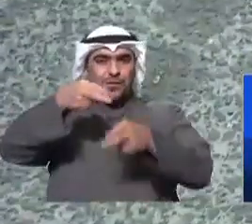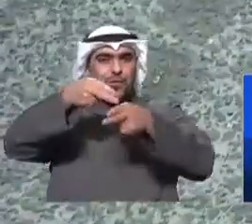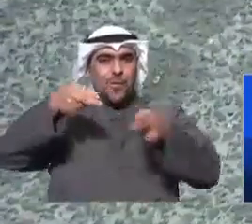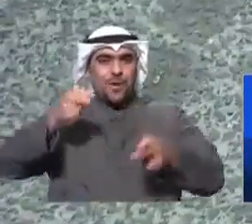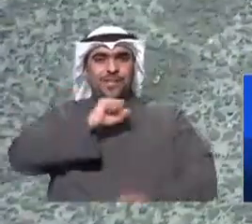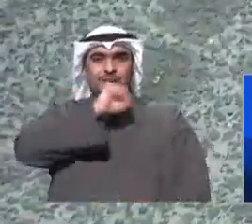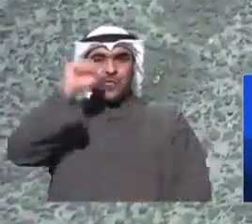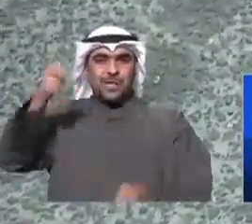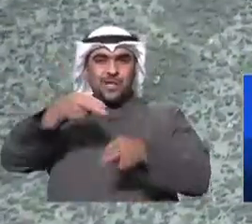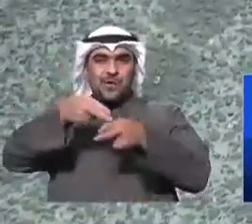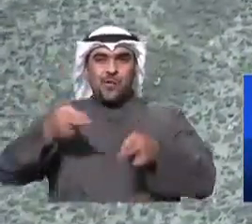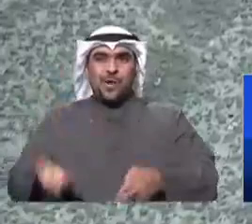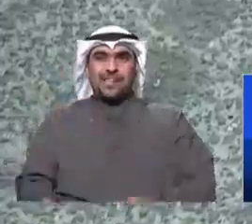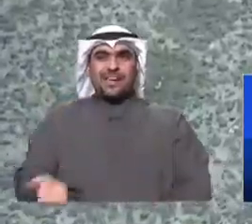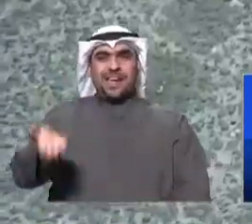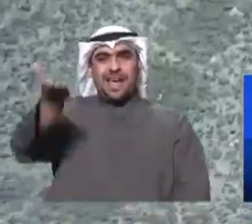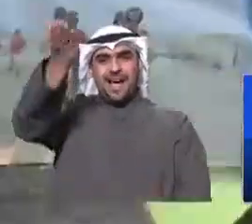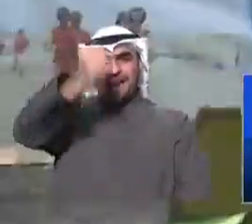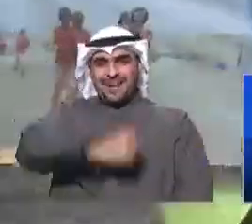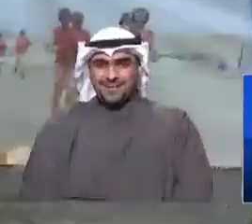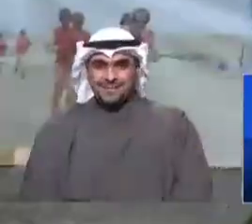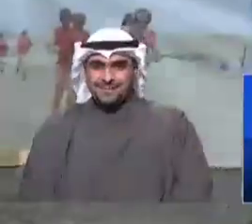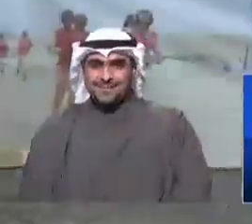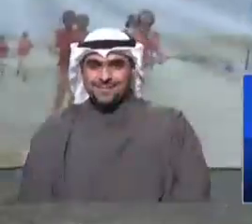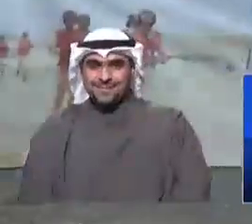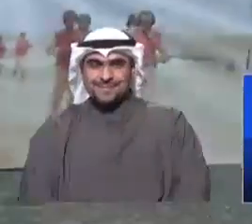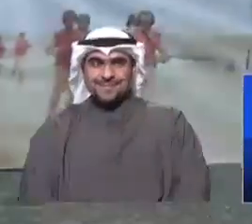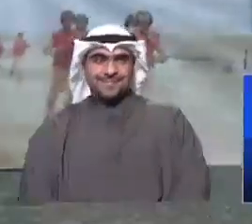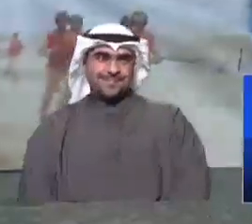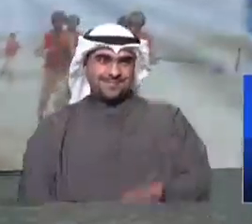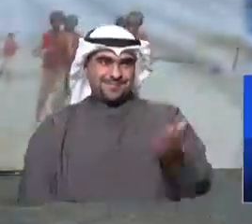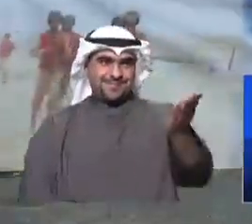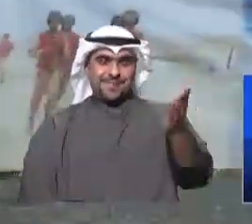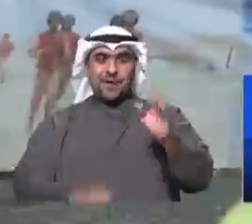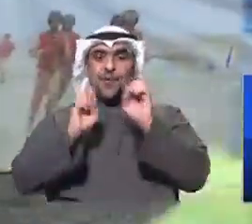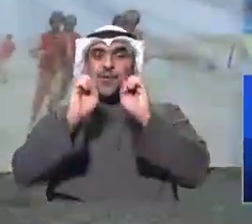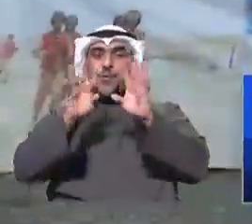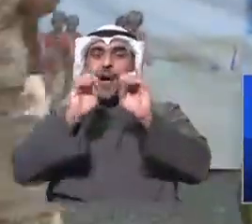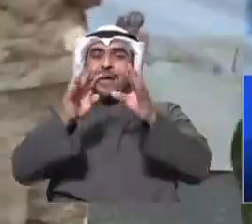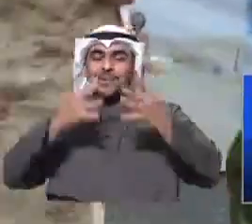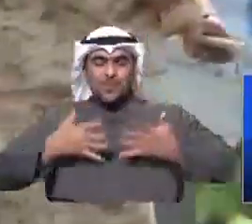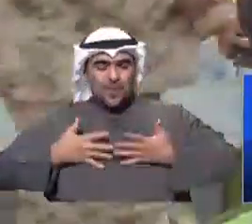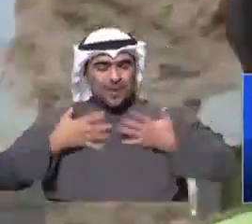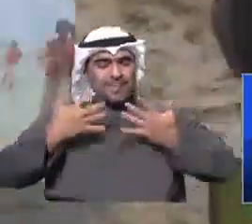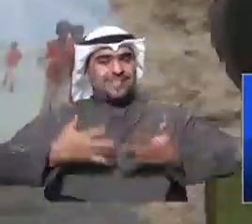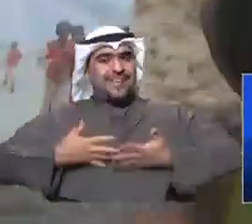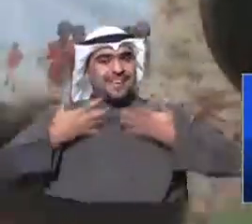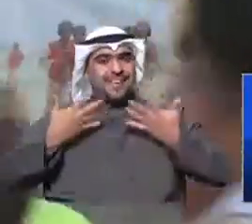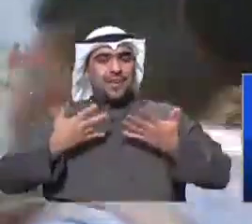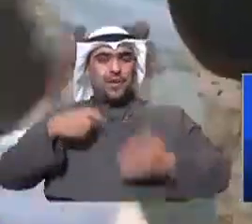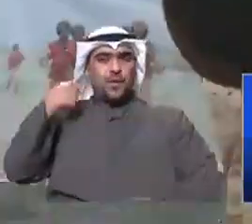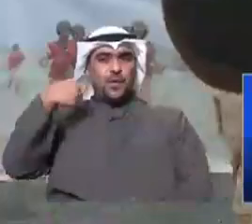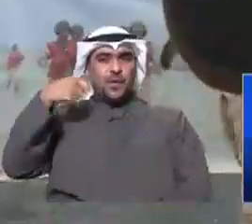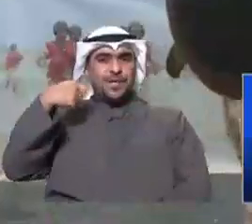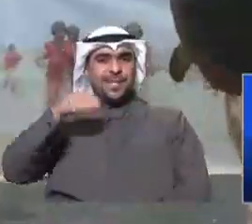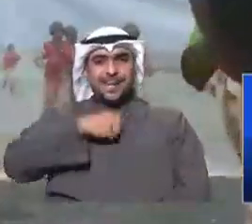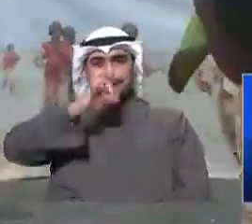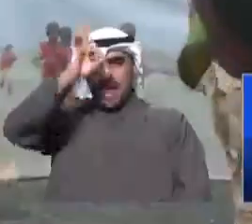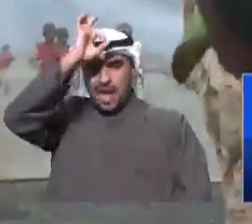وطني عالي وطني. وايد مستانسين ومشكورين طبعا وزارة الداخلية،